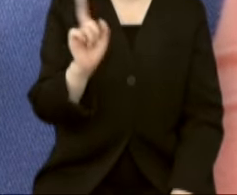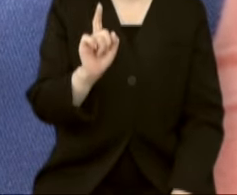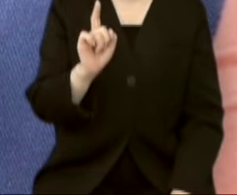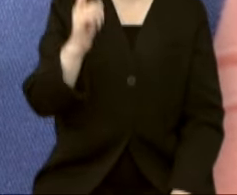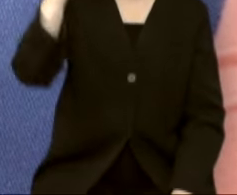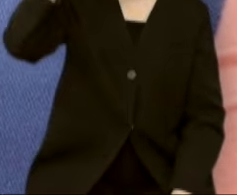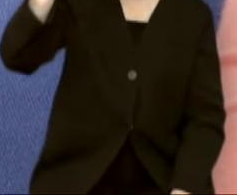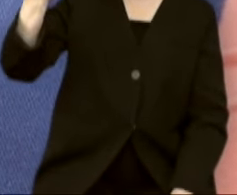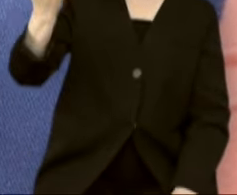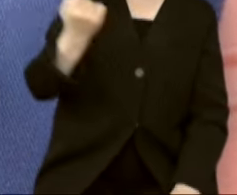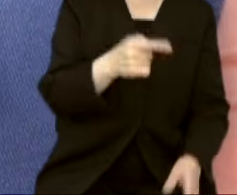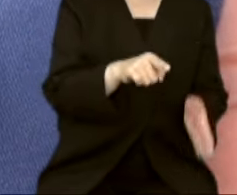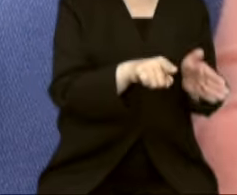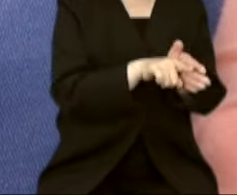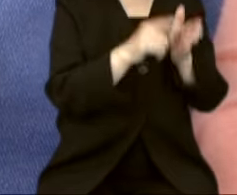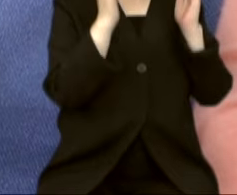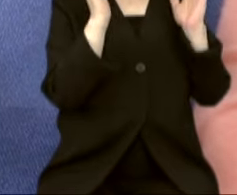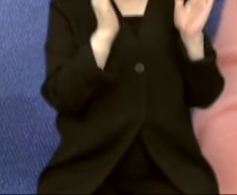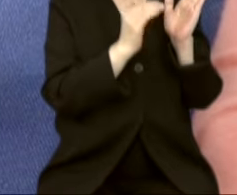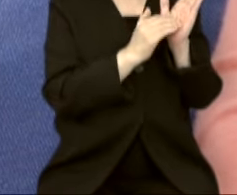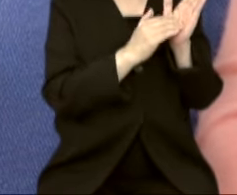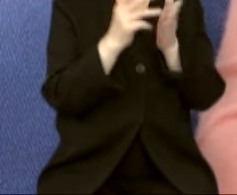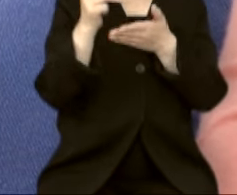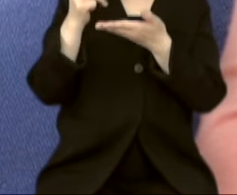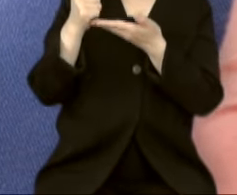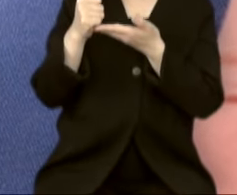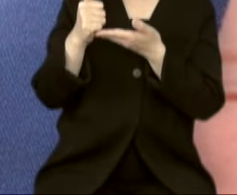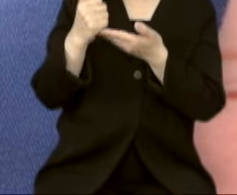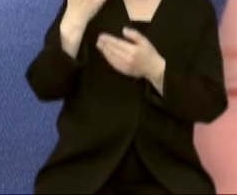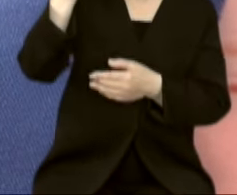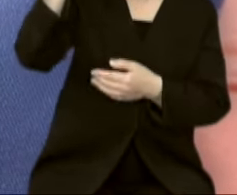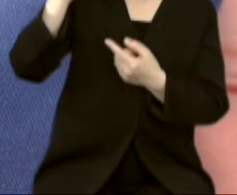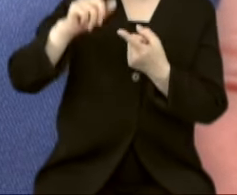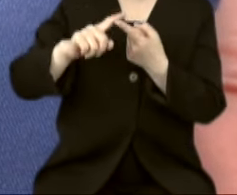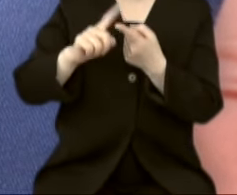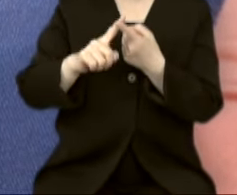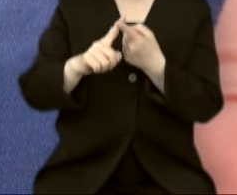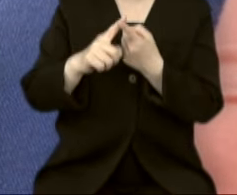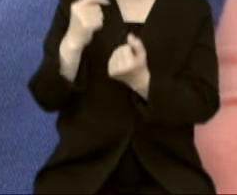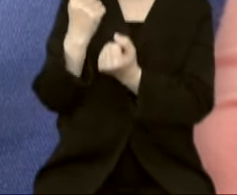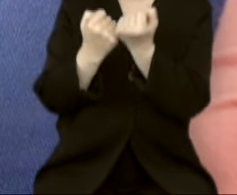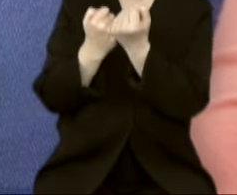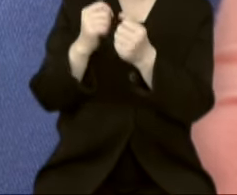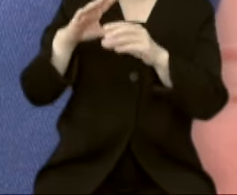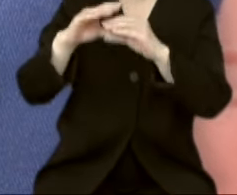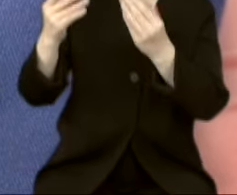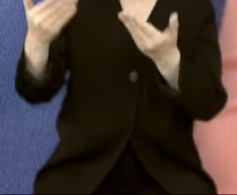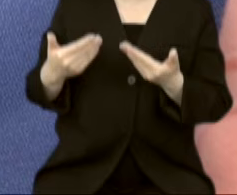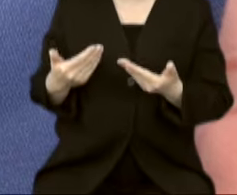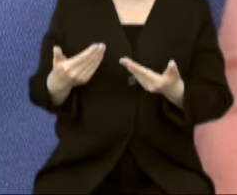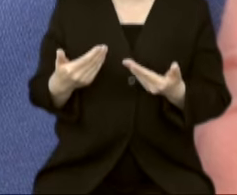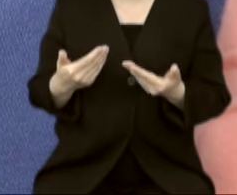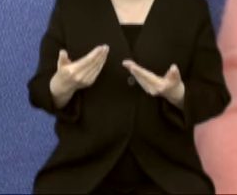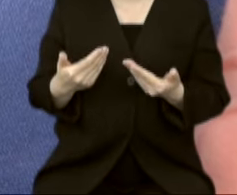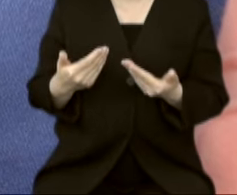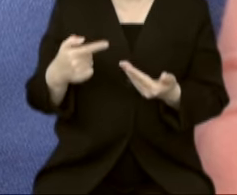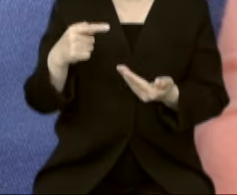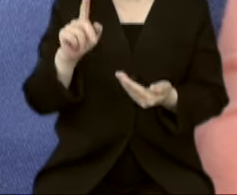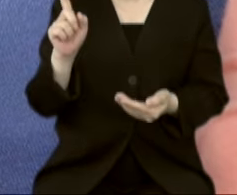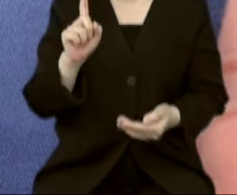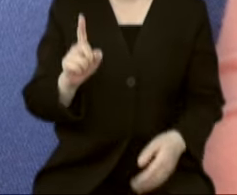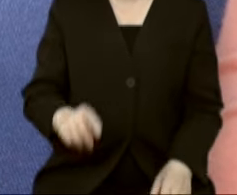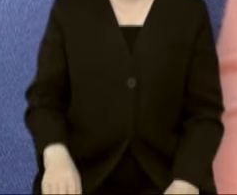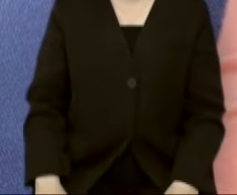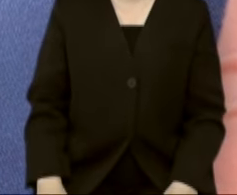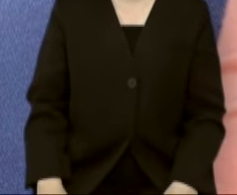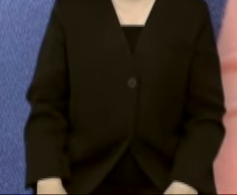그 한국에 와서 신학을 마치고 주님은 그 꿈의 해석을 저한테 가르쳐 주셨어요. 그거 뭐